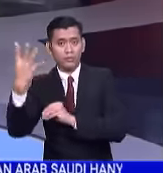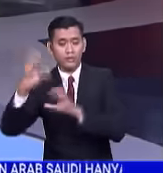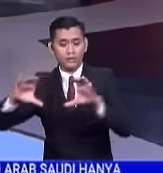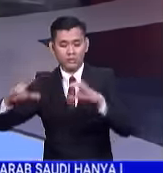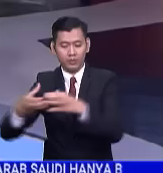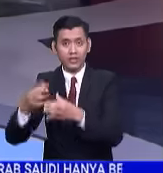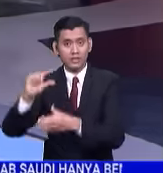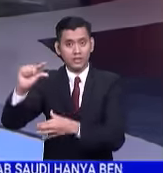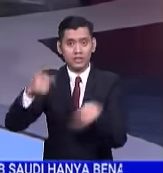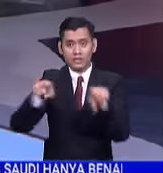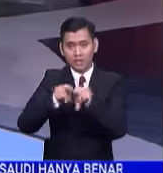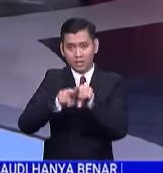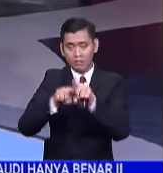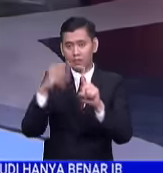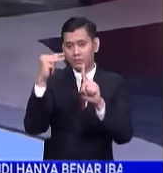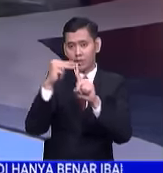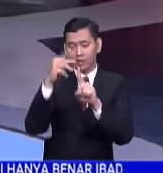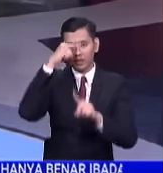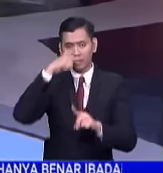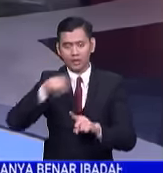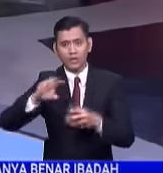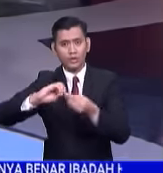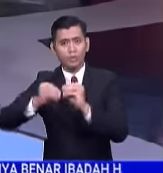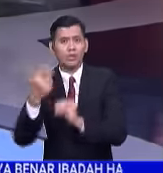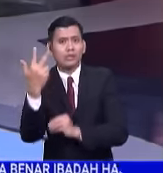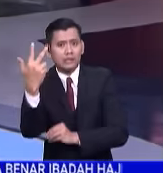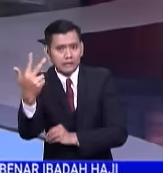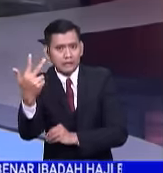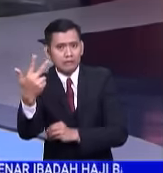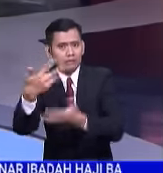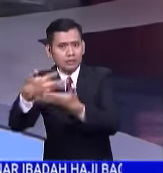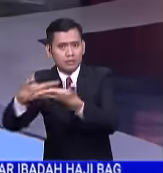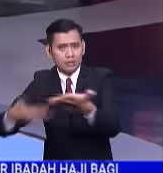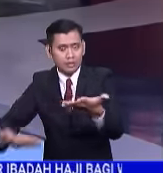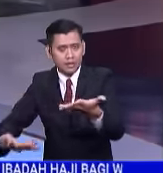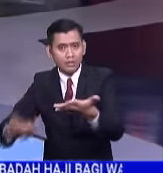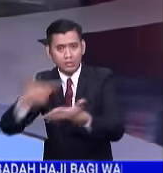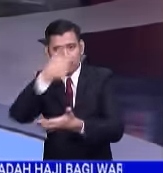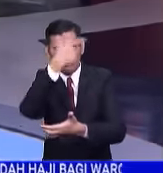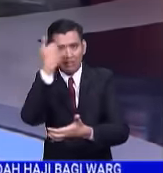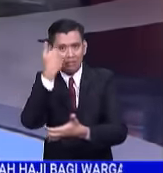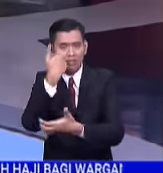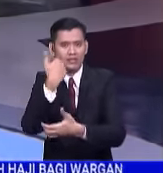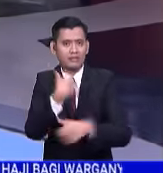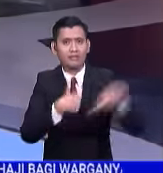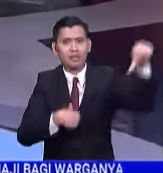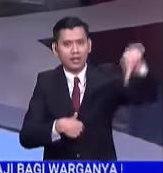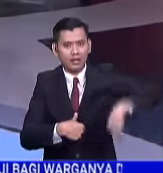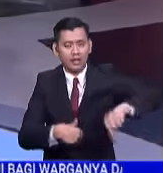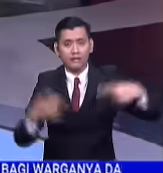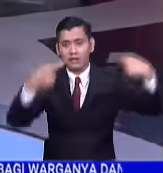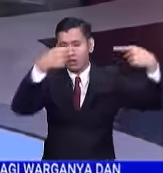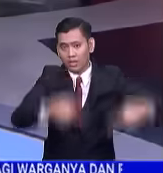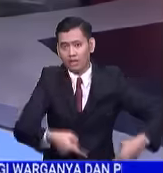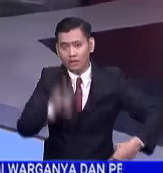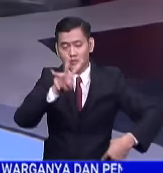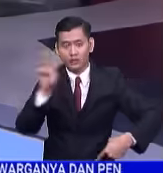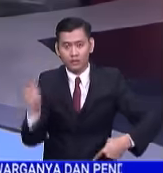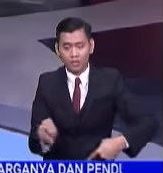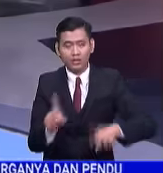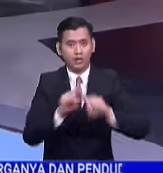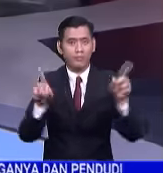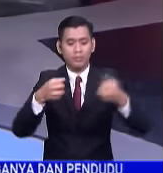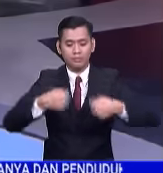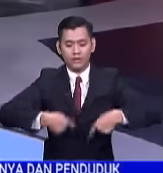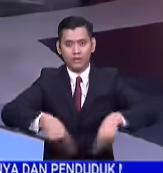sama mata dengan Thailand, menduduki tangga ketiga hanya kelebihan jaringan. Bagaimanapun, peluang ke pusingan ketiga kelahiran